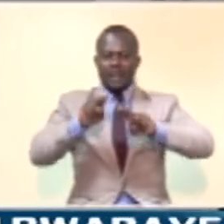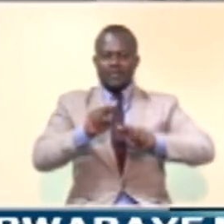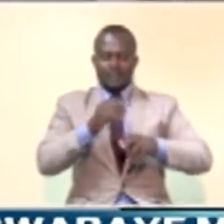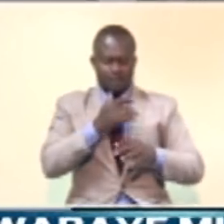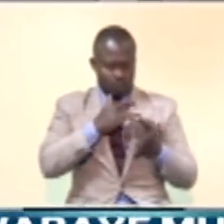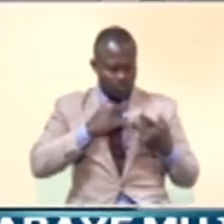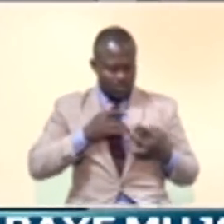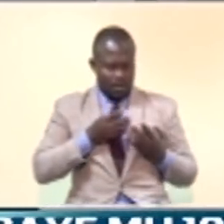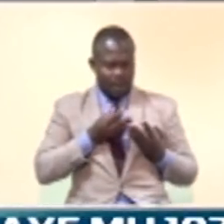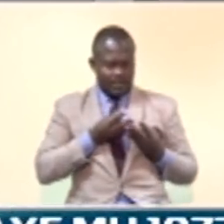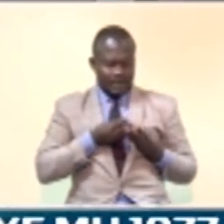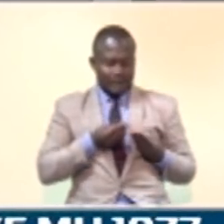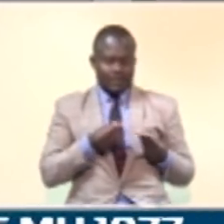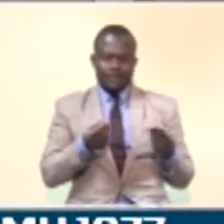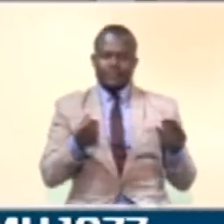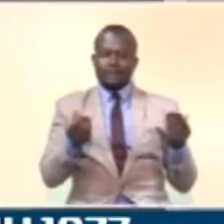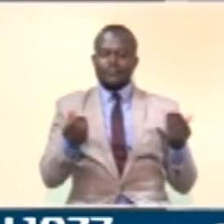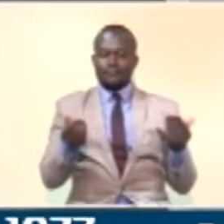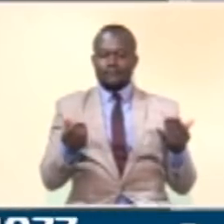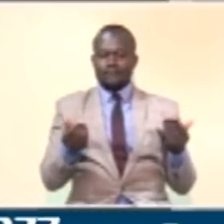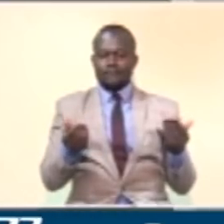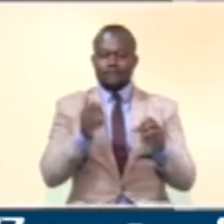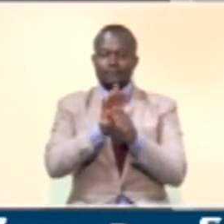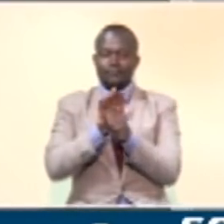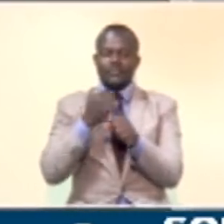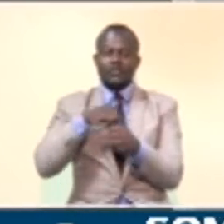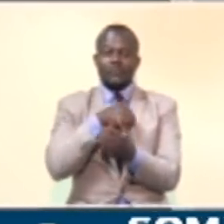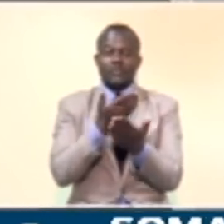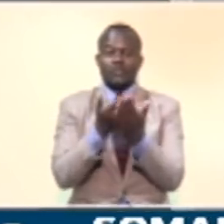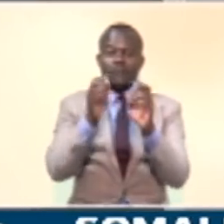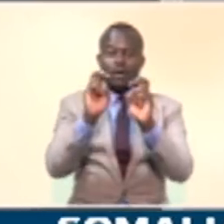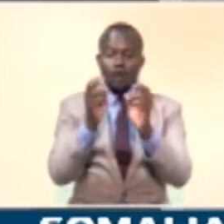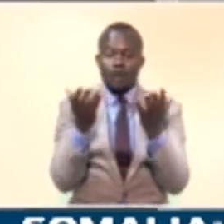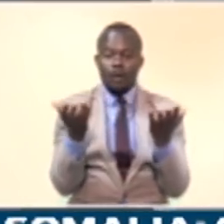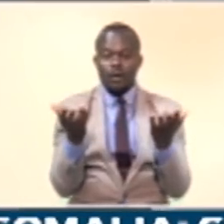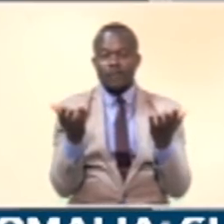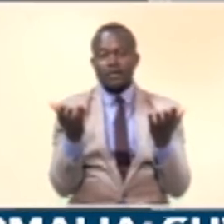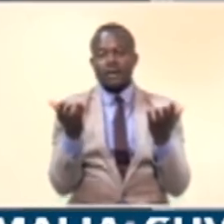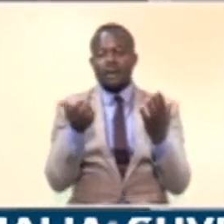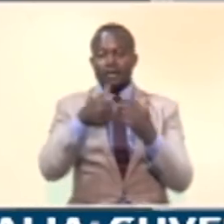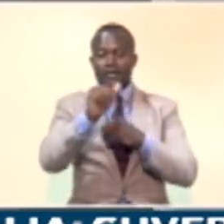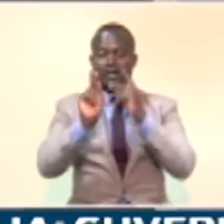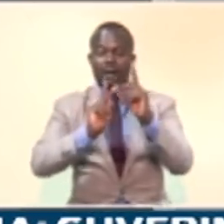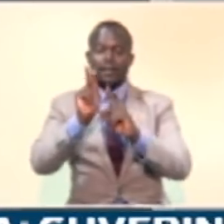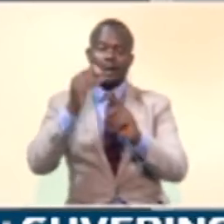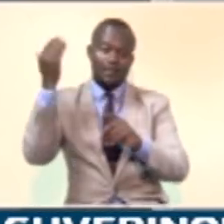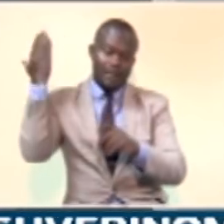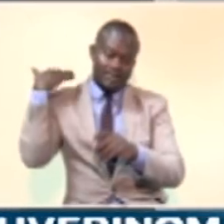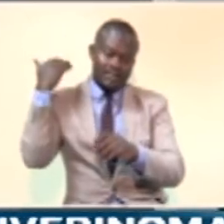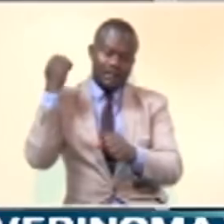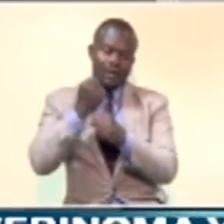kiba cyururutse ku mutima. Cyane cyane twasabaga cyane yuko bariya basize